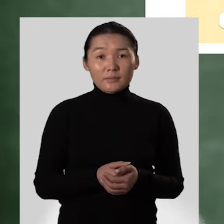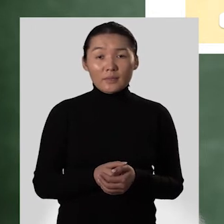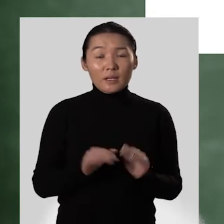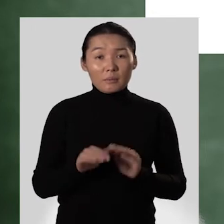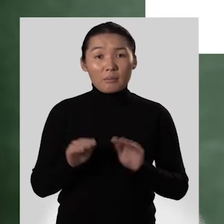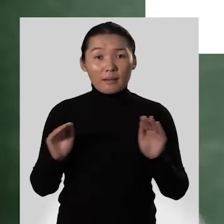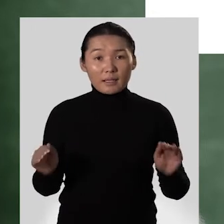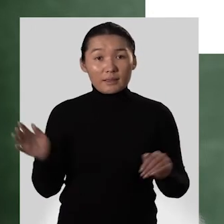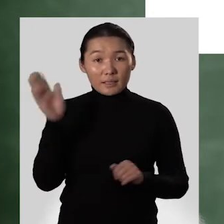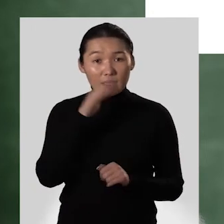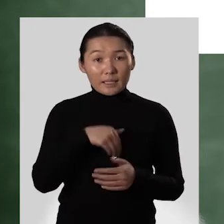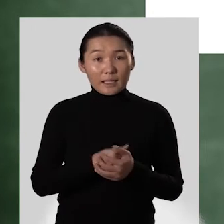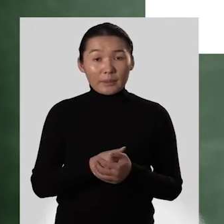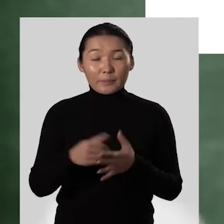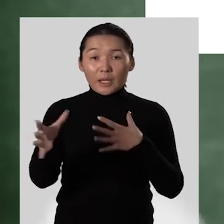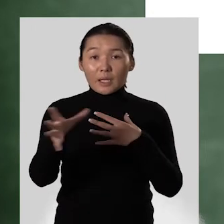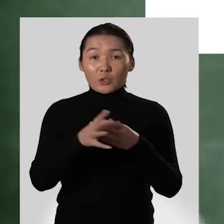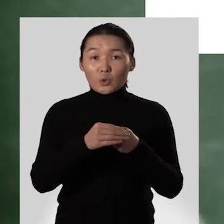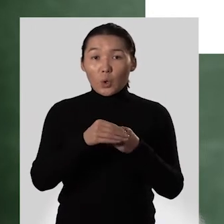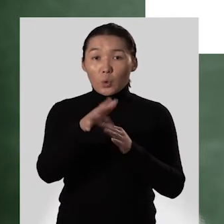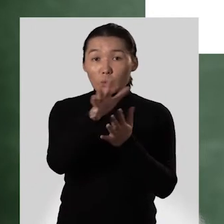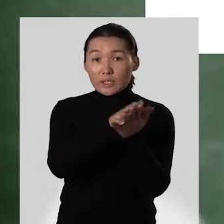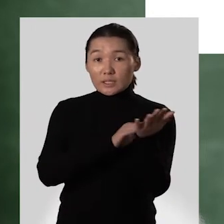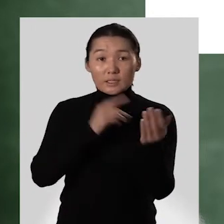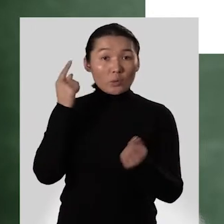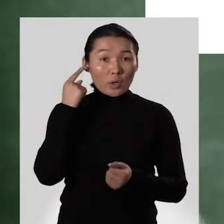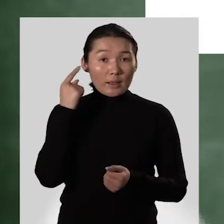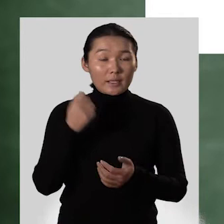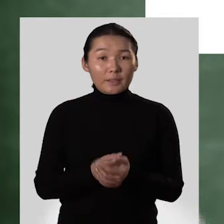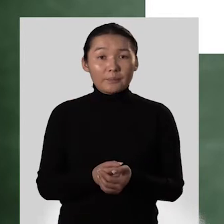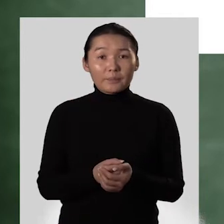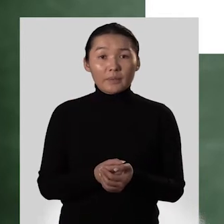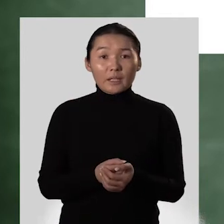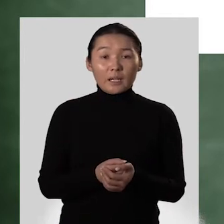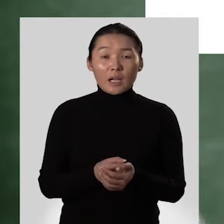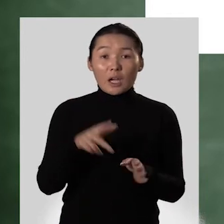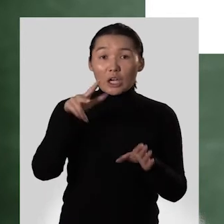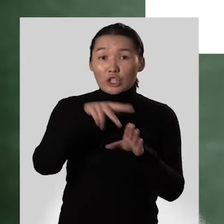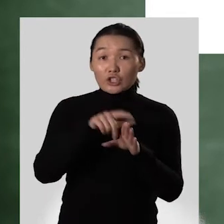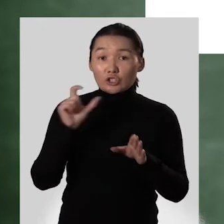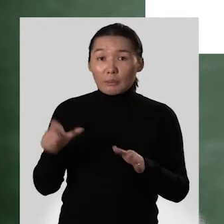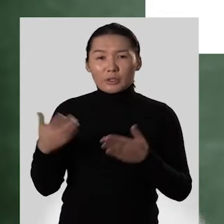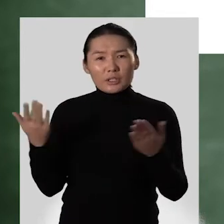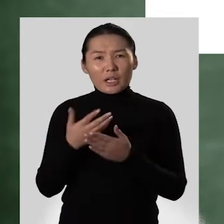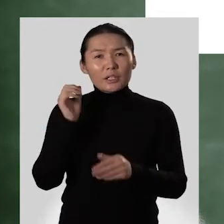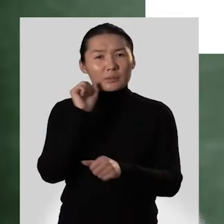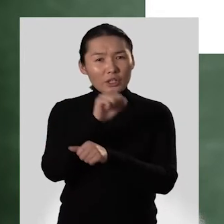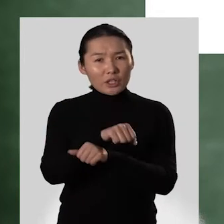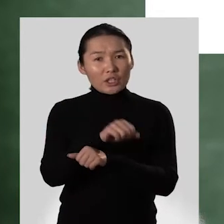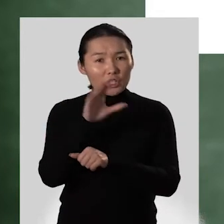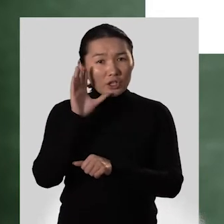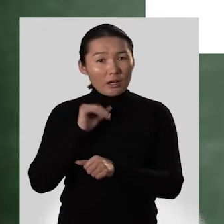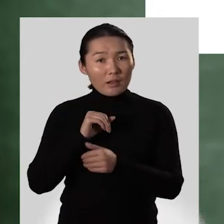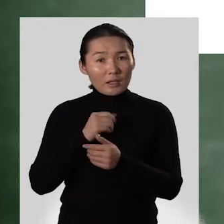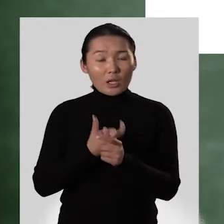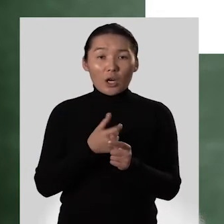Балдар, келгиле, чогу текстти угалы. Чабендес кантип жеңишке жете алат? Ушул